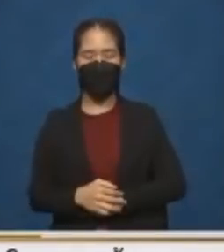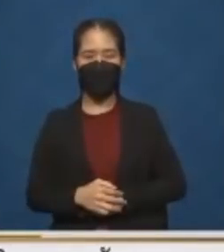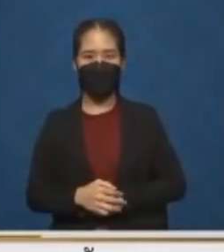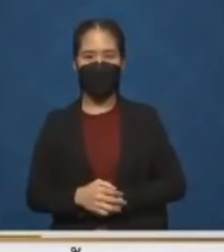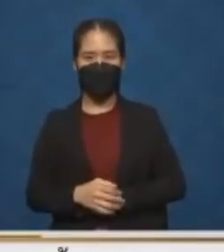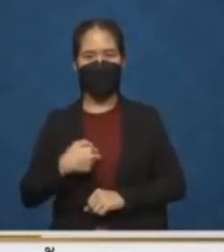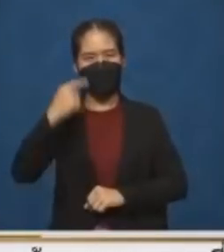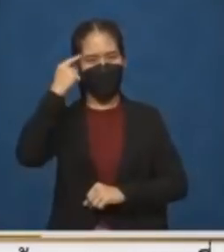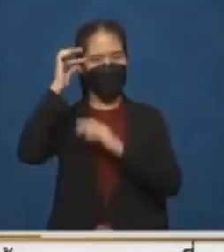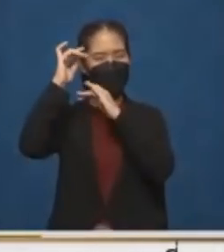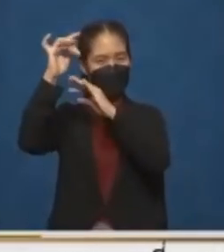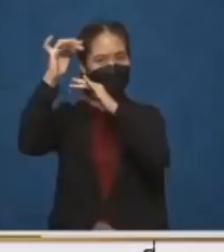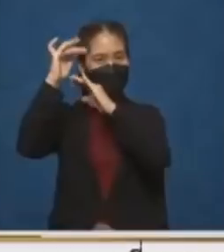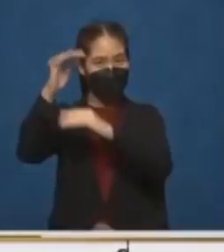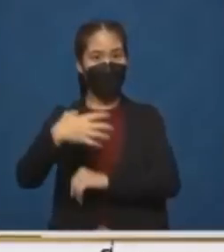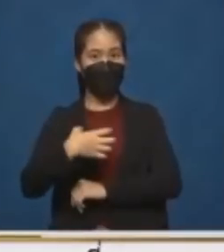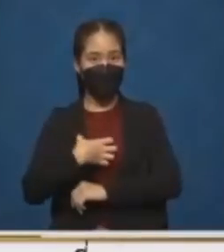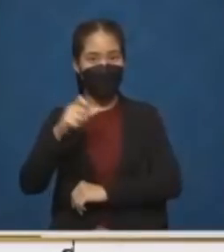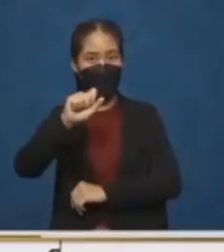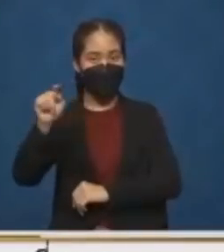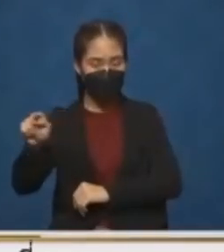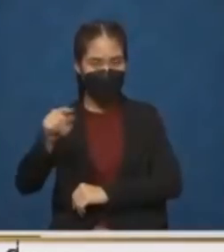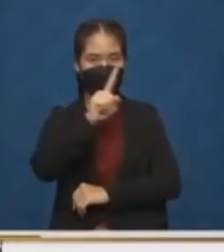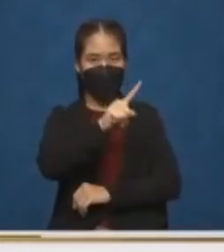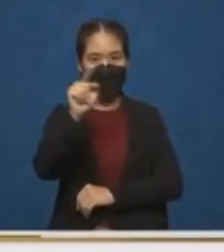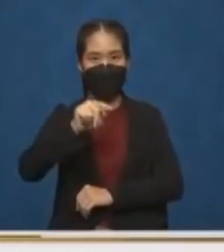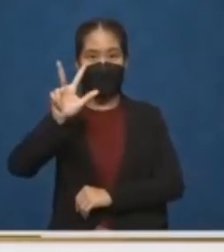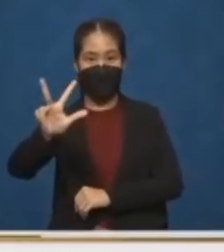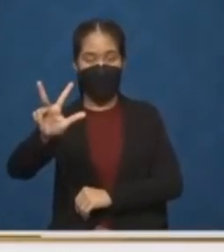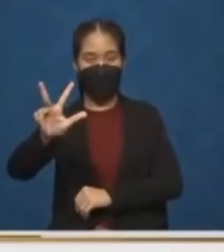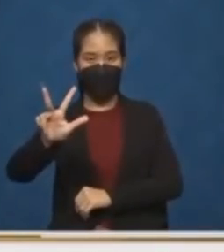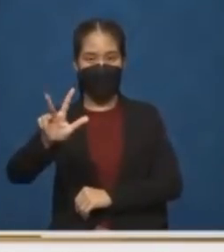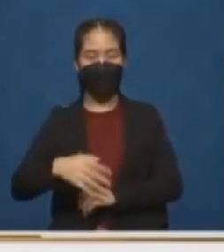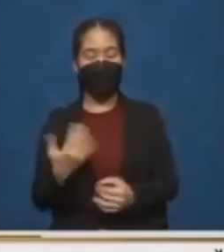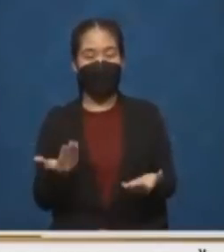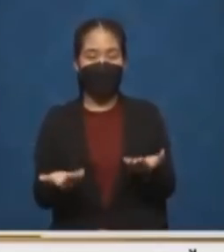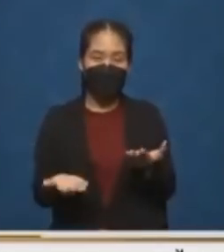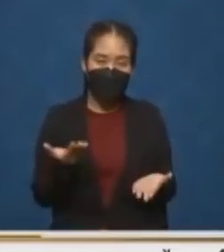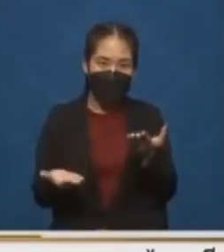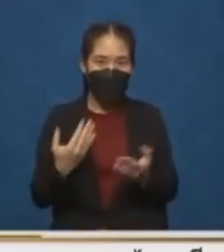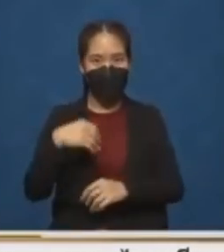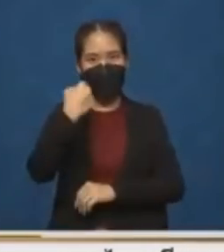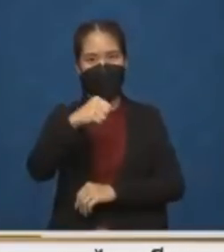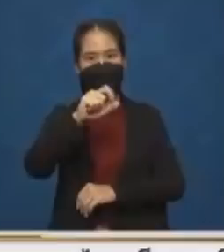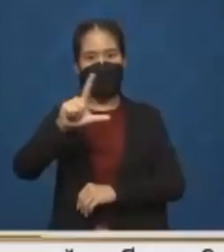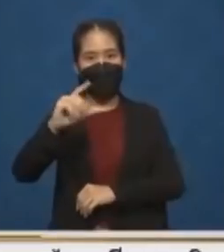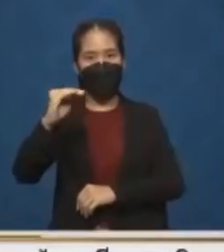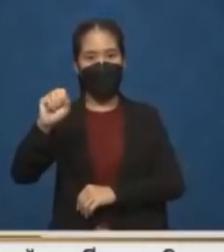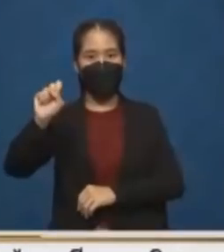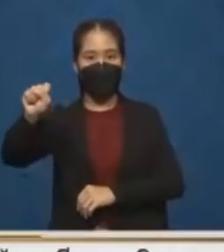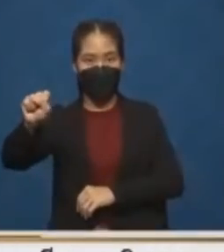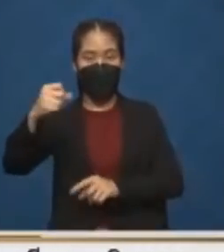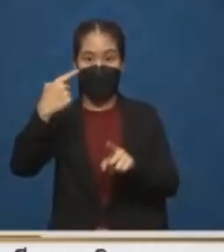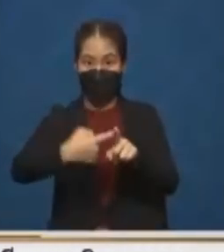ก็หวงไ้ว่าจะได้วัคซีนิมมากก่หนึ่ใน 3 ของการจัดส่งจาก Astraหรออย่างน้อย 10 ล้านโดสต่อเดือนสำหรบใช้